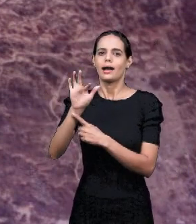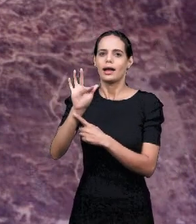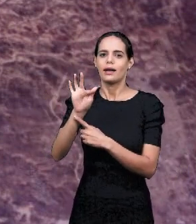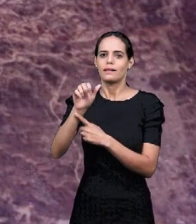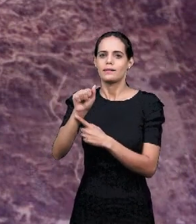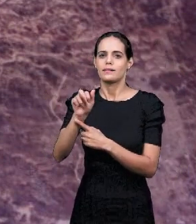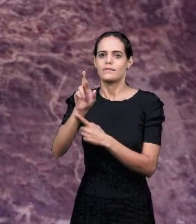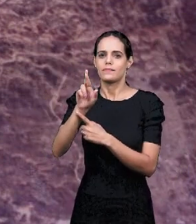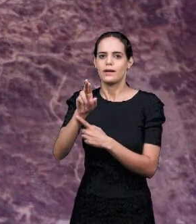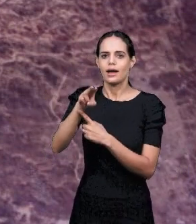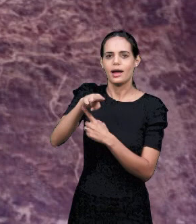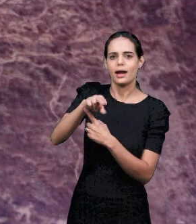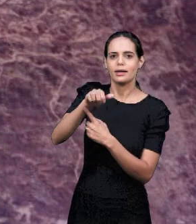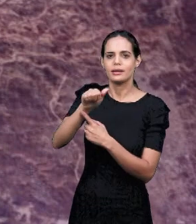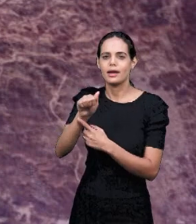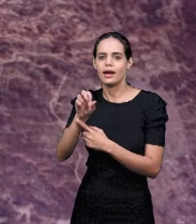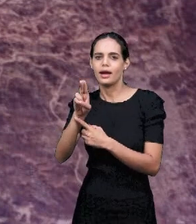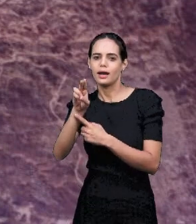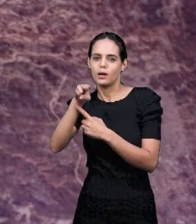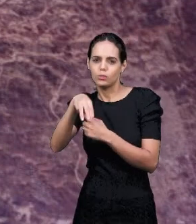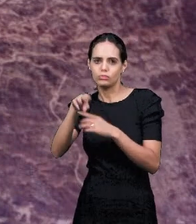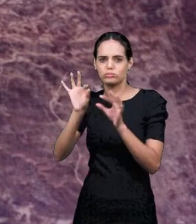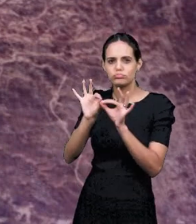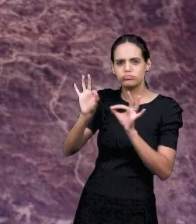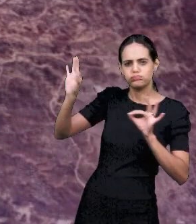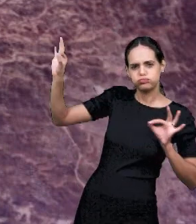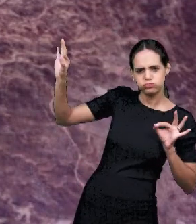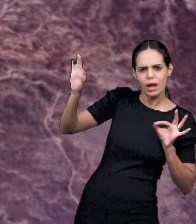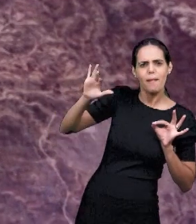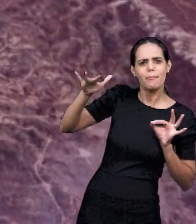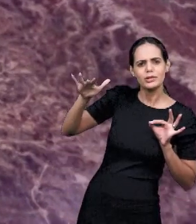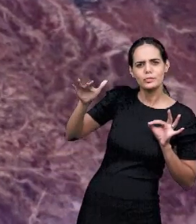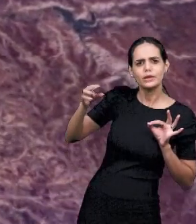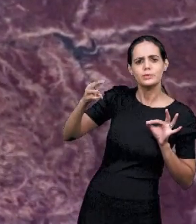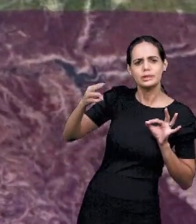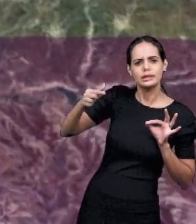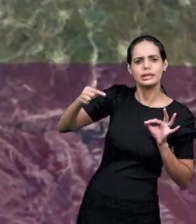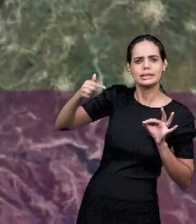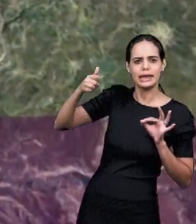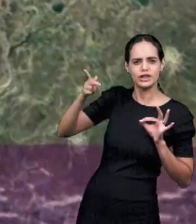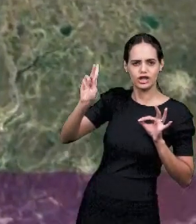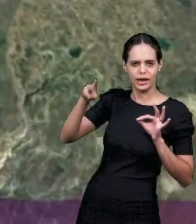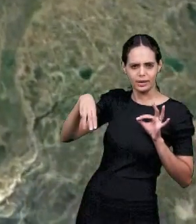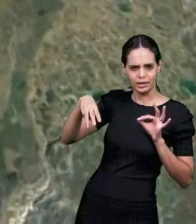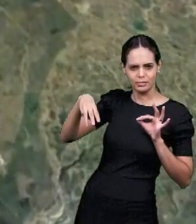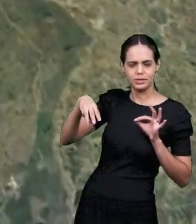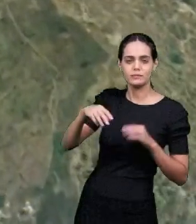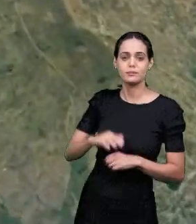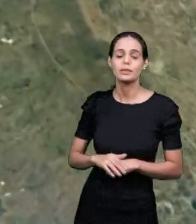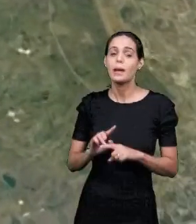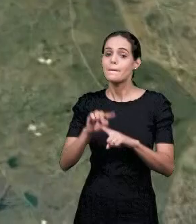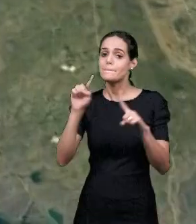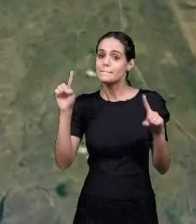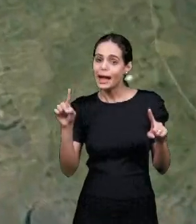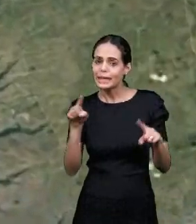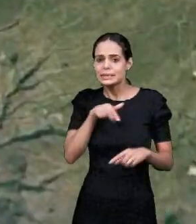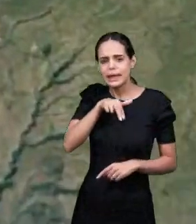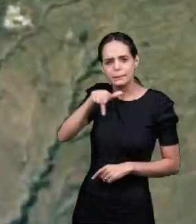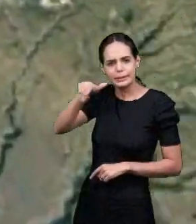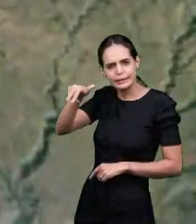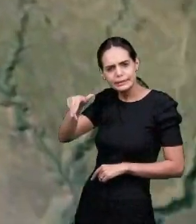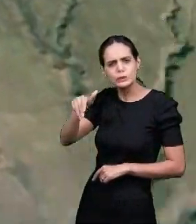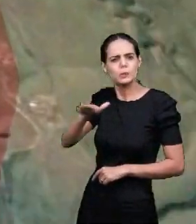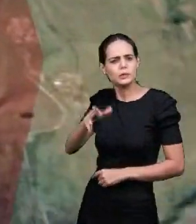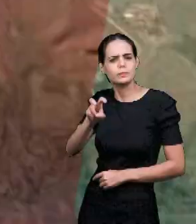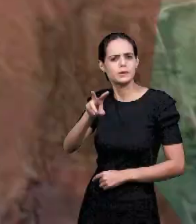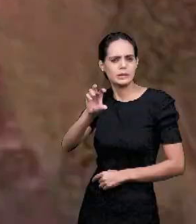ser distance. mais de 50 em Ça peut termos être das plus de estradas que 50 si existiam on na passe época, par les villes, caminhando les routes qui existaient à de l'époque, Cafarnaum en até